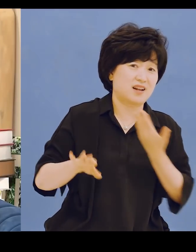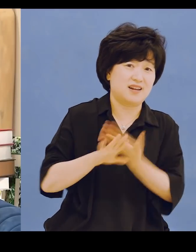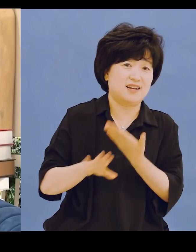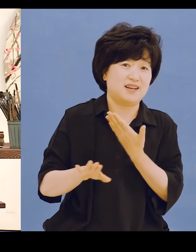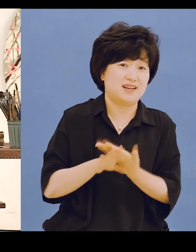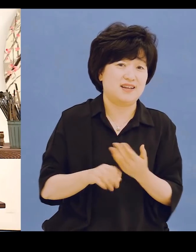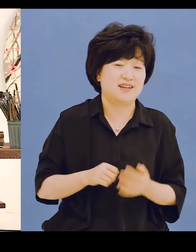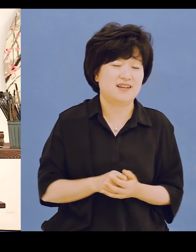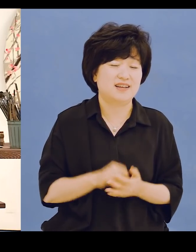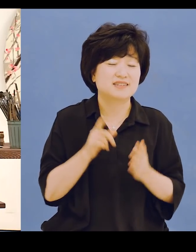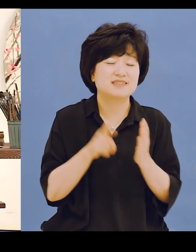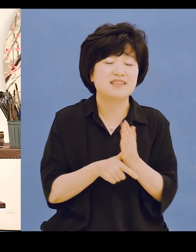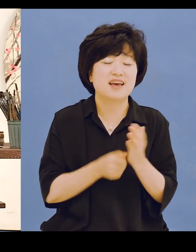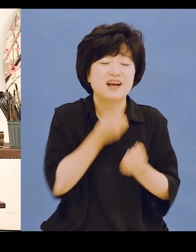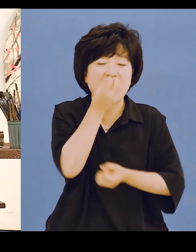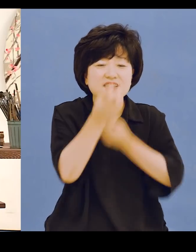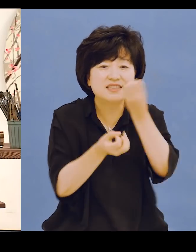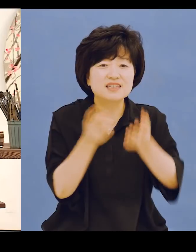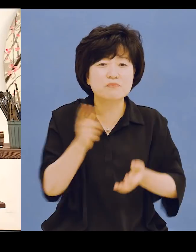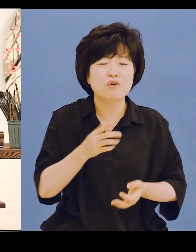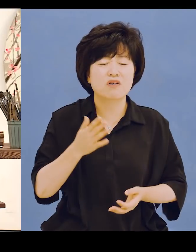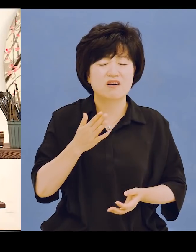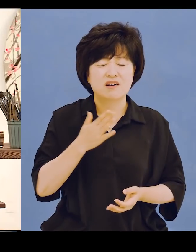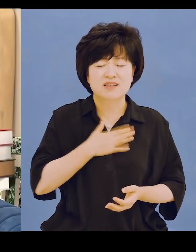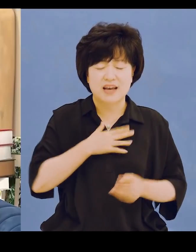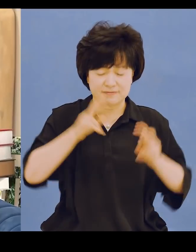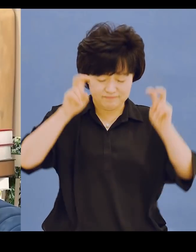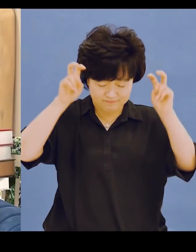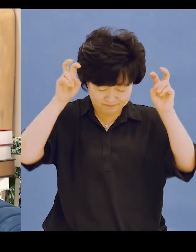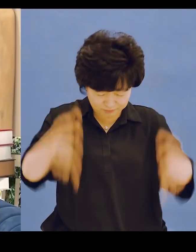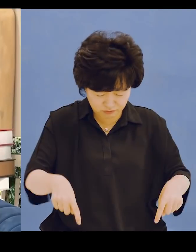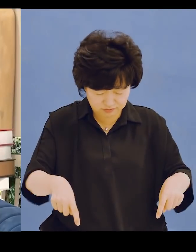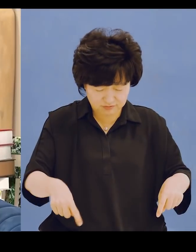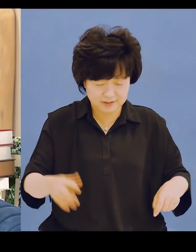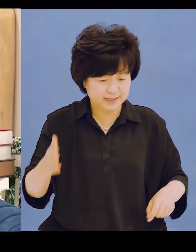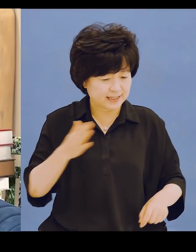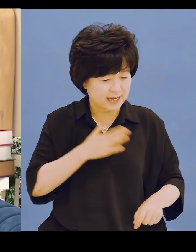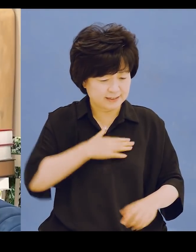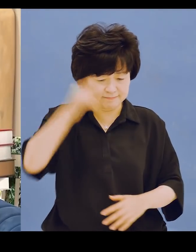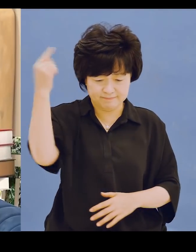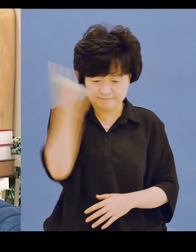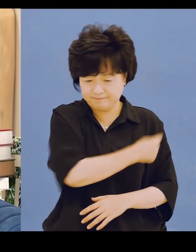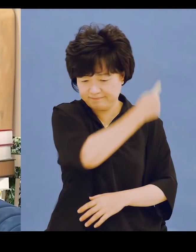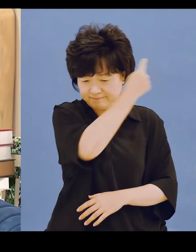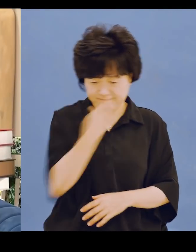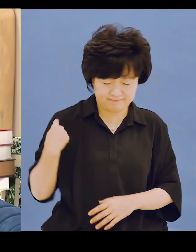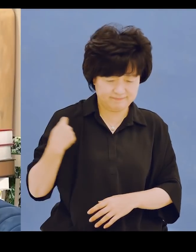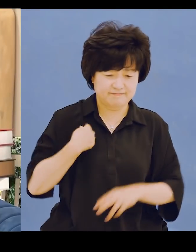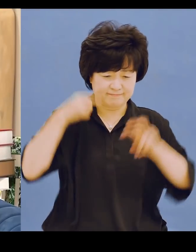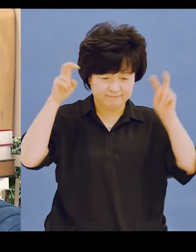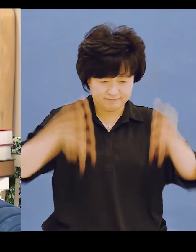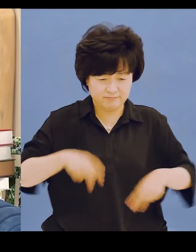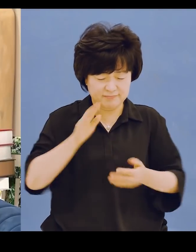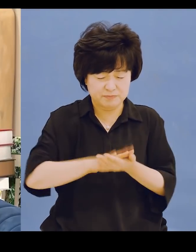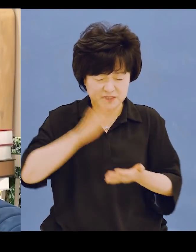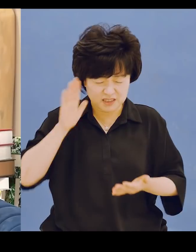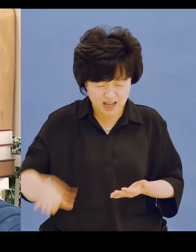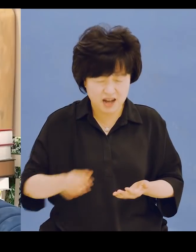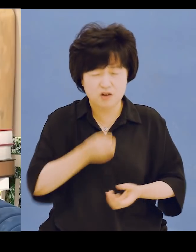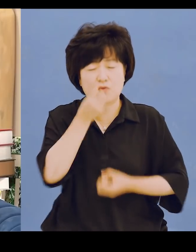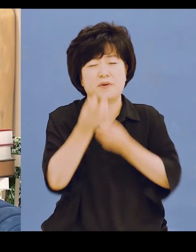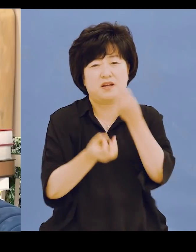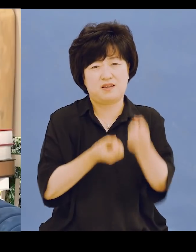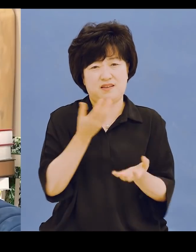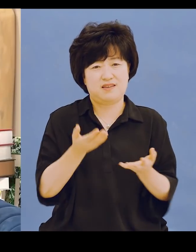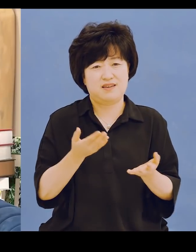아무것도 아닙니다. 그때 비로소 우리 부부가 다 회개한 걸 말씀드릴 수는 없는데 큰 통해